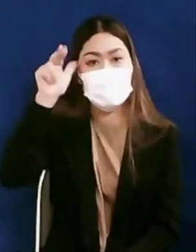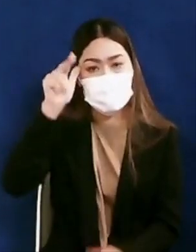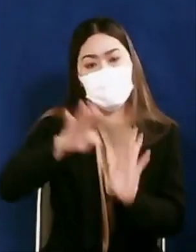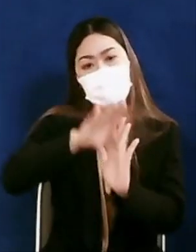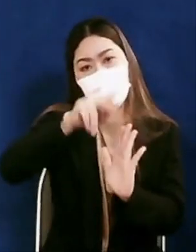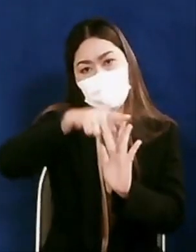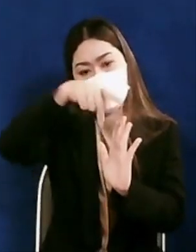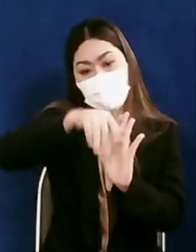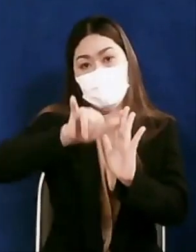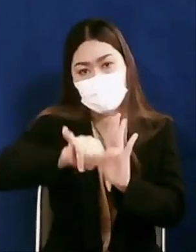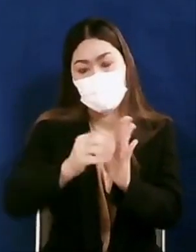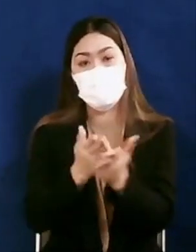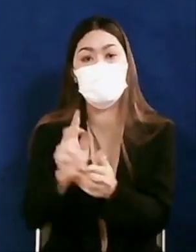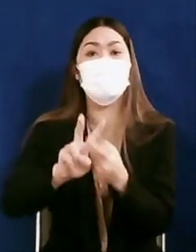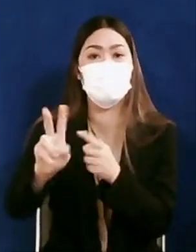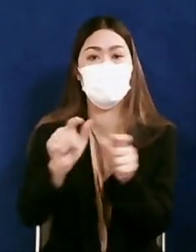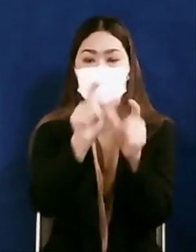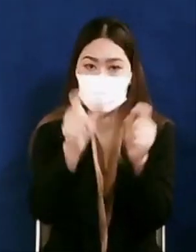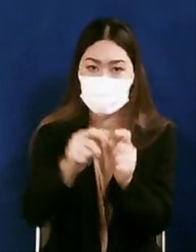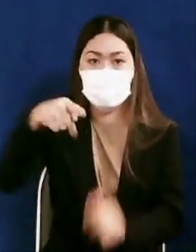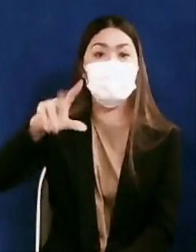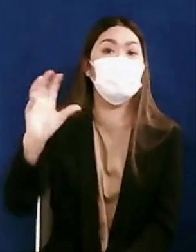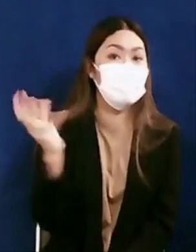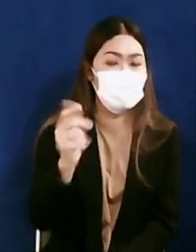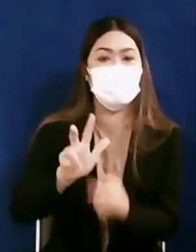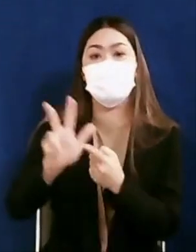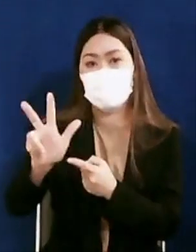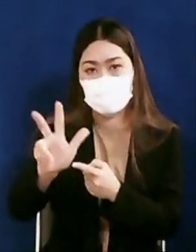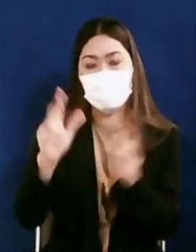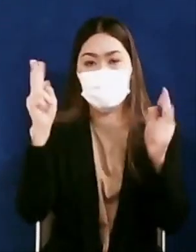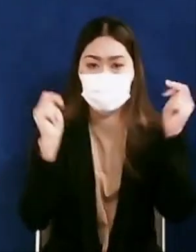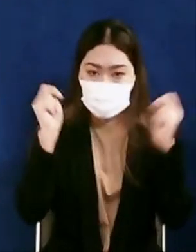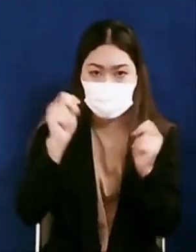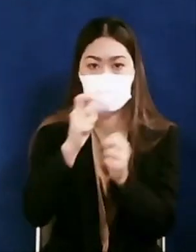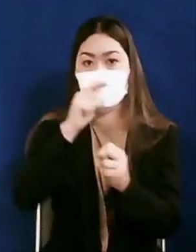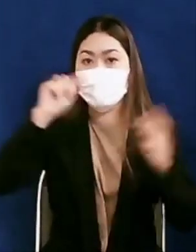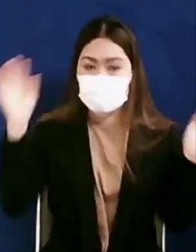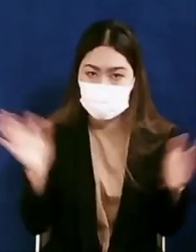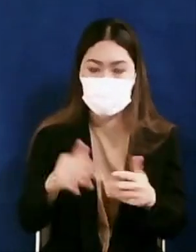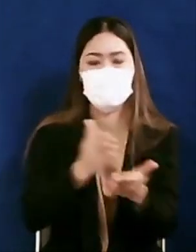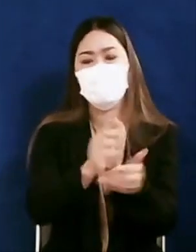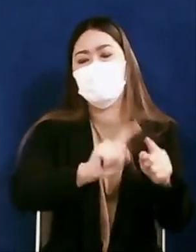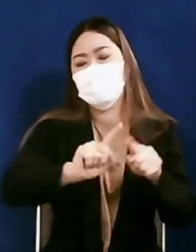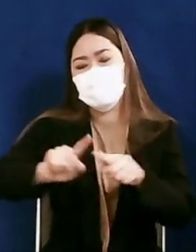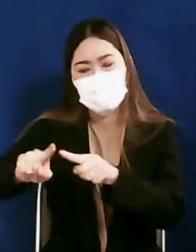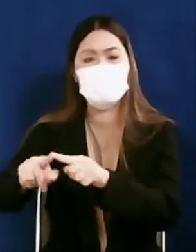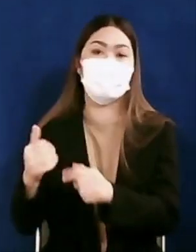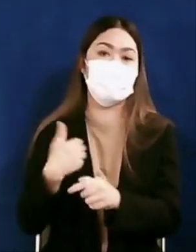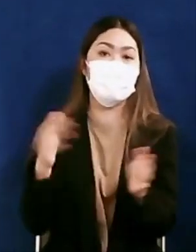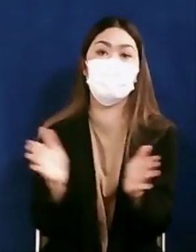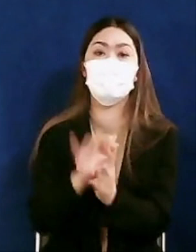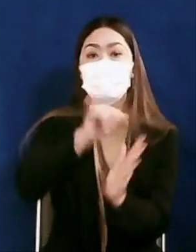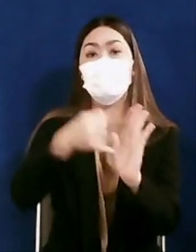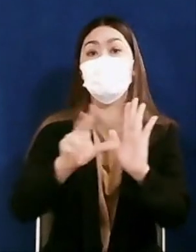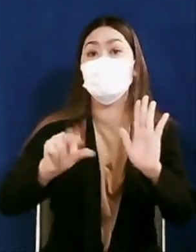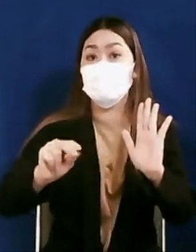พะเยาอย่างนี้เป็นต้นเขต2ก็เพชรบูรณ์พิษณุโลกเขต3ก็นครสวรรค์อุทัยธานีนะครับเขตอื่นๆก็ไล่ไปอย่างนี้นะครับเป็น30จังหวัดใน